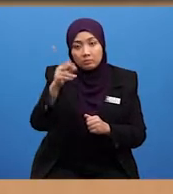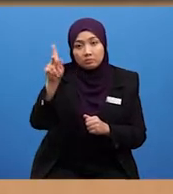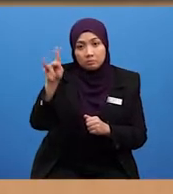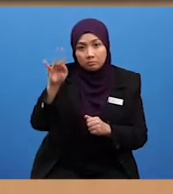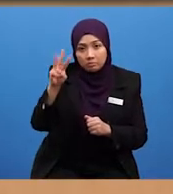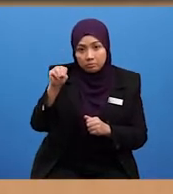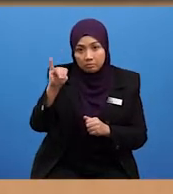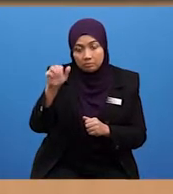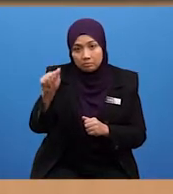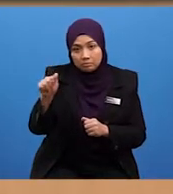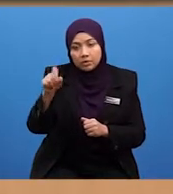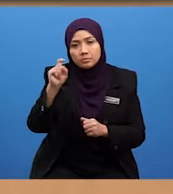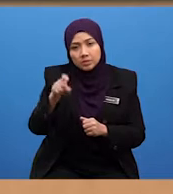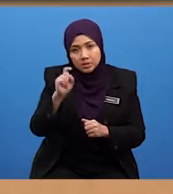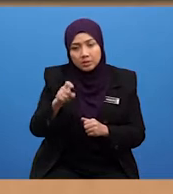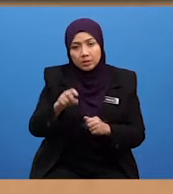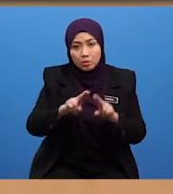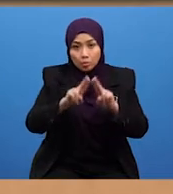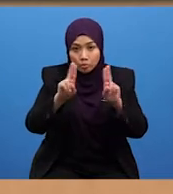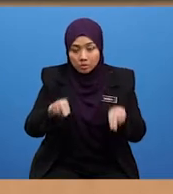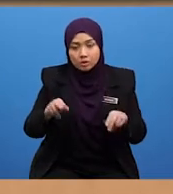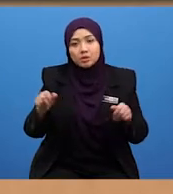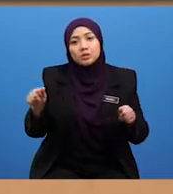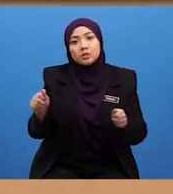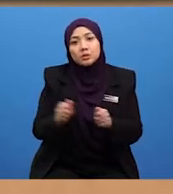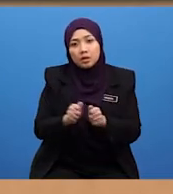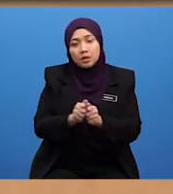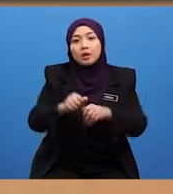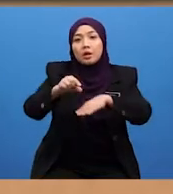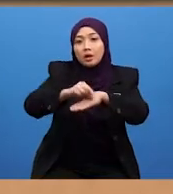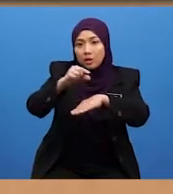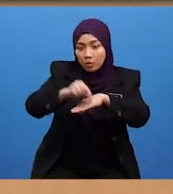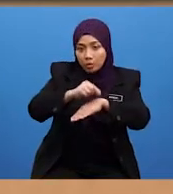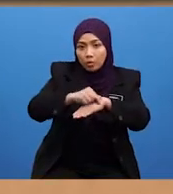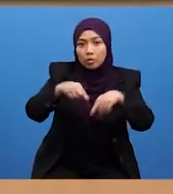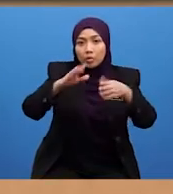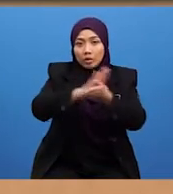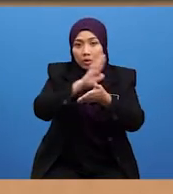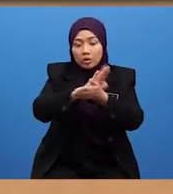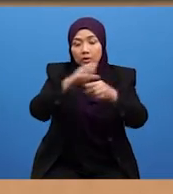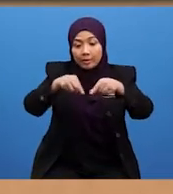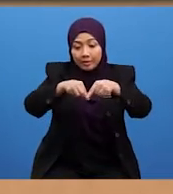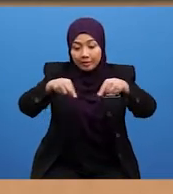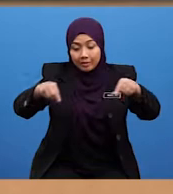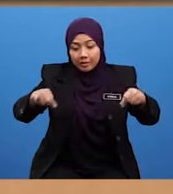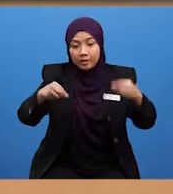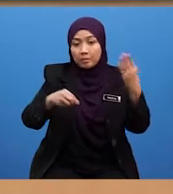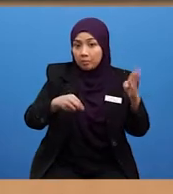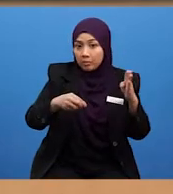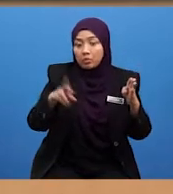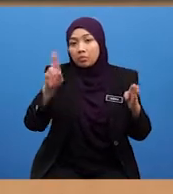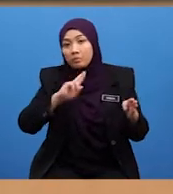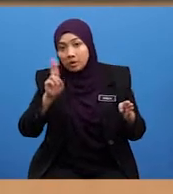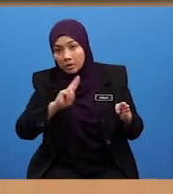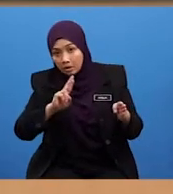sesuatu bahan harus diuji dulu dengan kertas litmus atau alat penunjuk